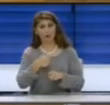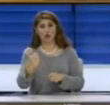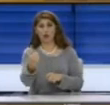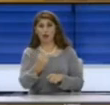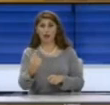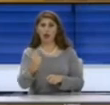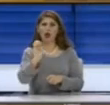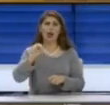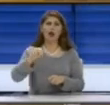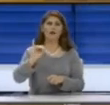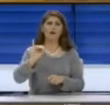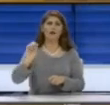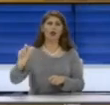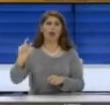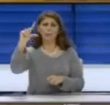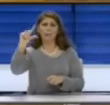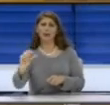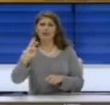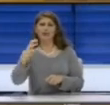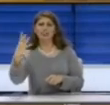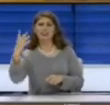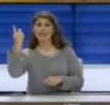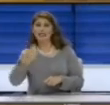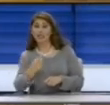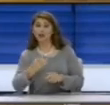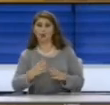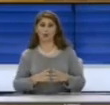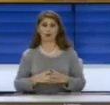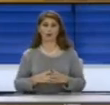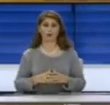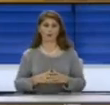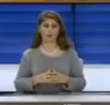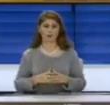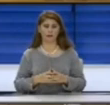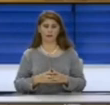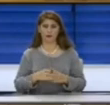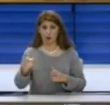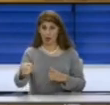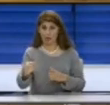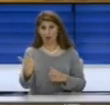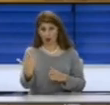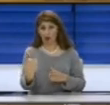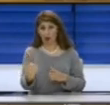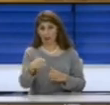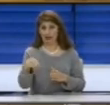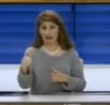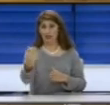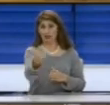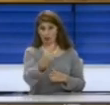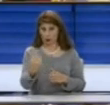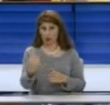ο ένφια έχει μειωθεί κατά 34%. Αυτό αφορά τους λίγους, έτσι δεν